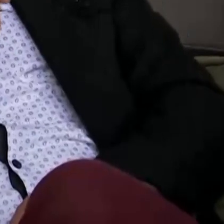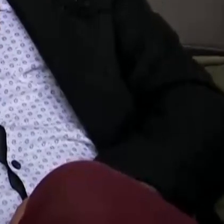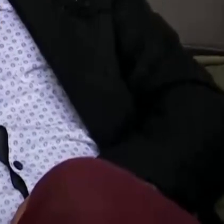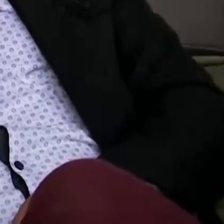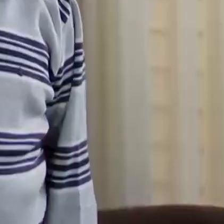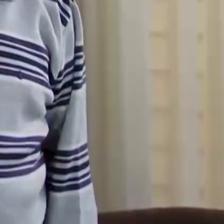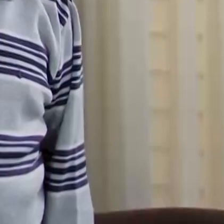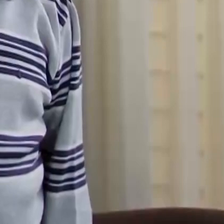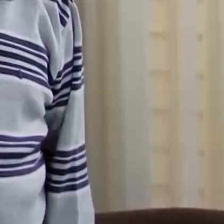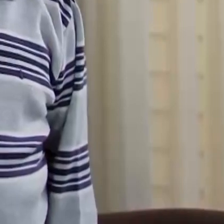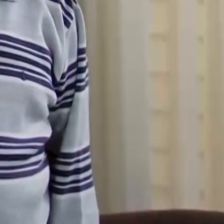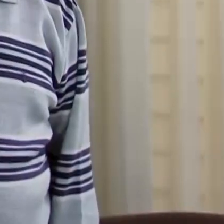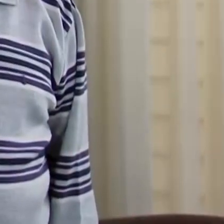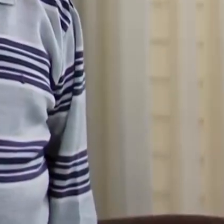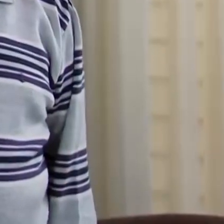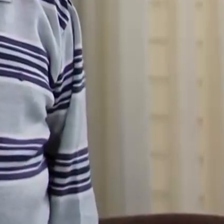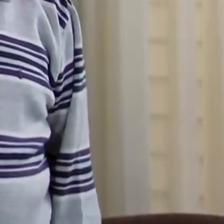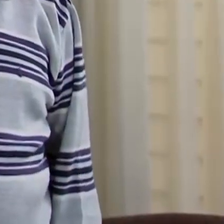Sarp çaktırmadan kolunu dürttü.